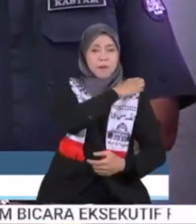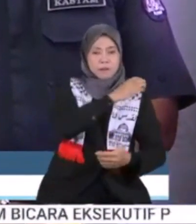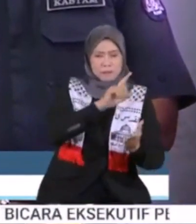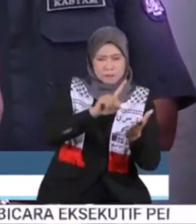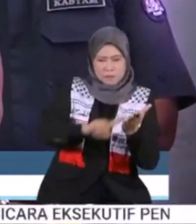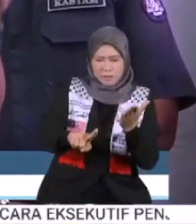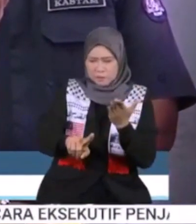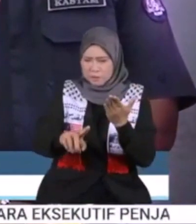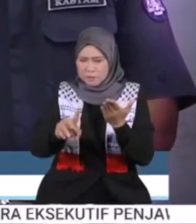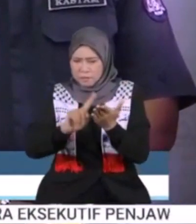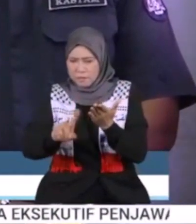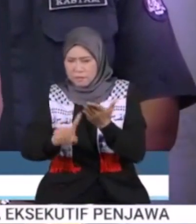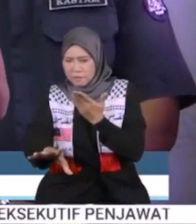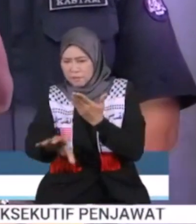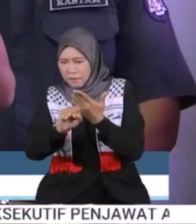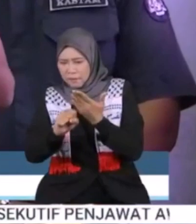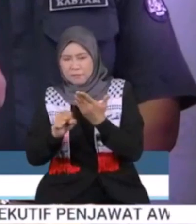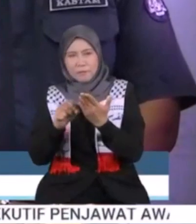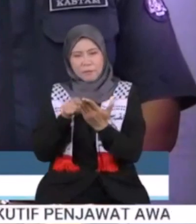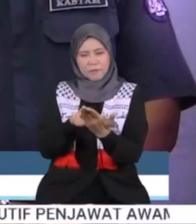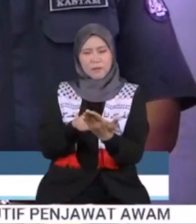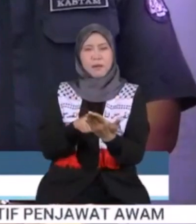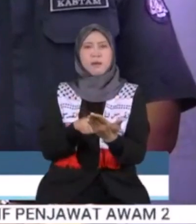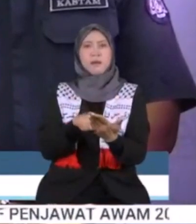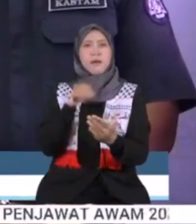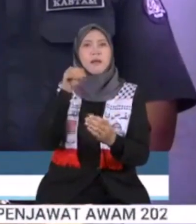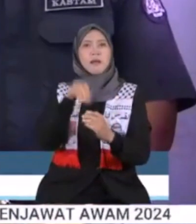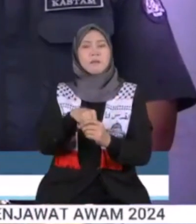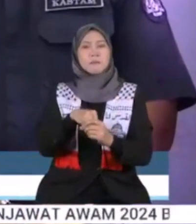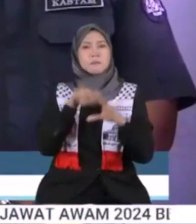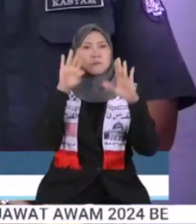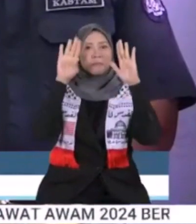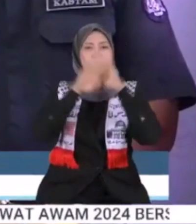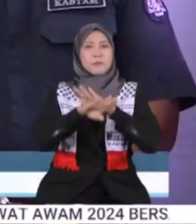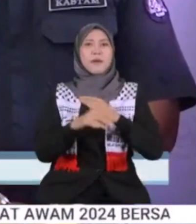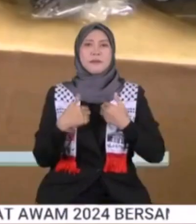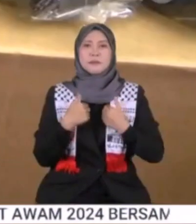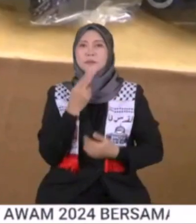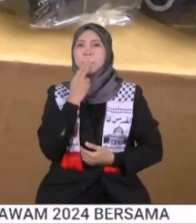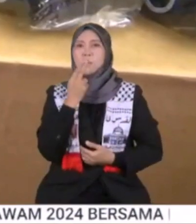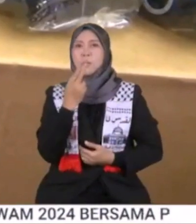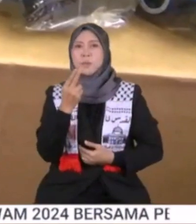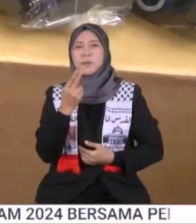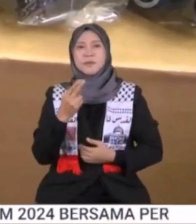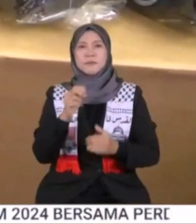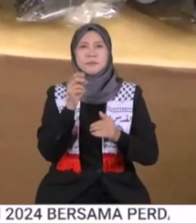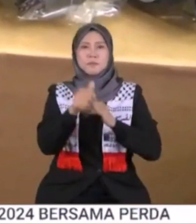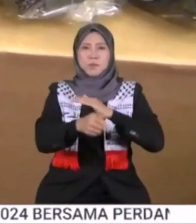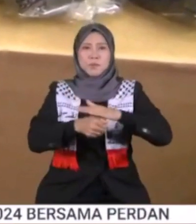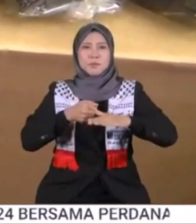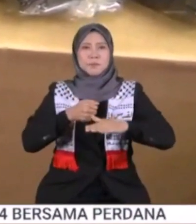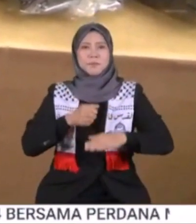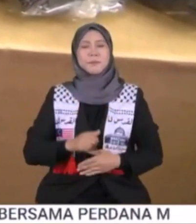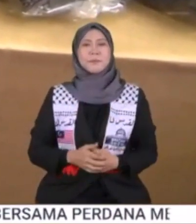scan, kita tahu dalam tu ada rokok tu.